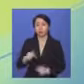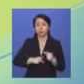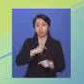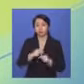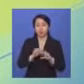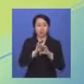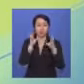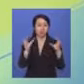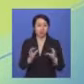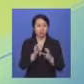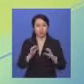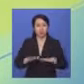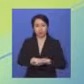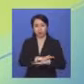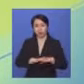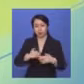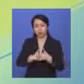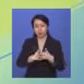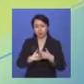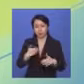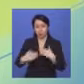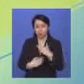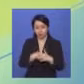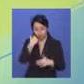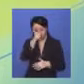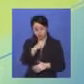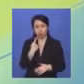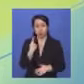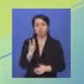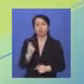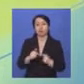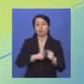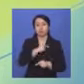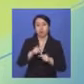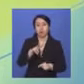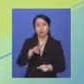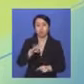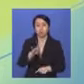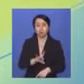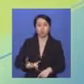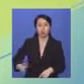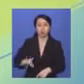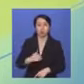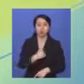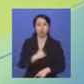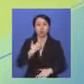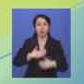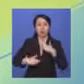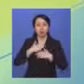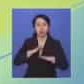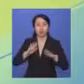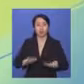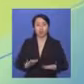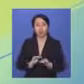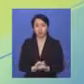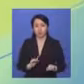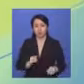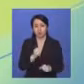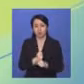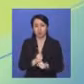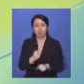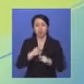Предприниматели заботятся о населении. В преддверии Нового года один из бизнесменов Мамлютского района решил обрадовать местных детишек.